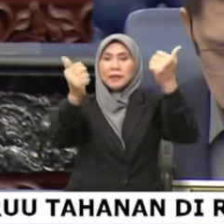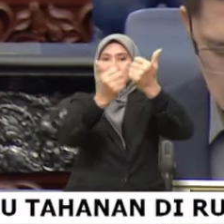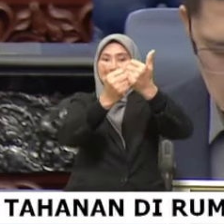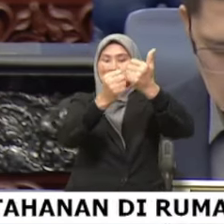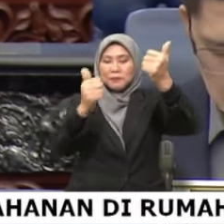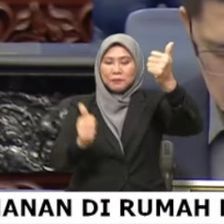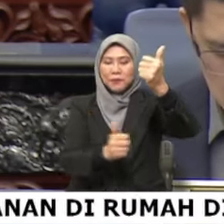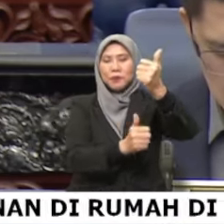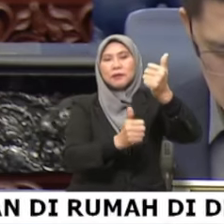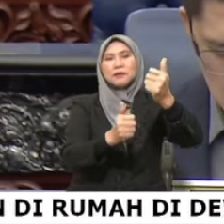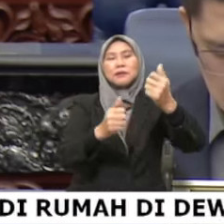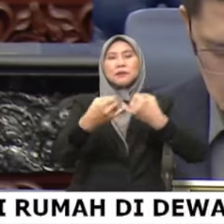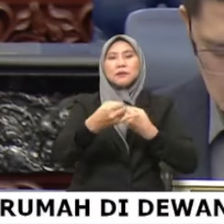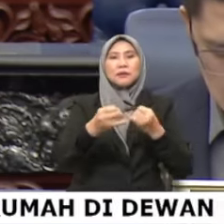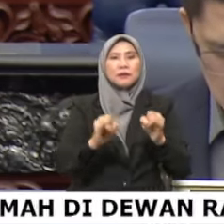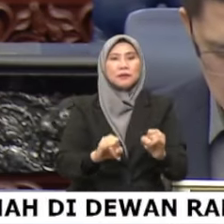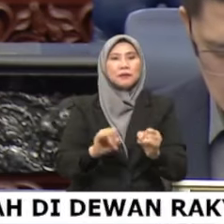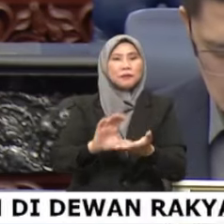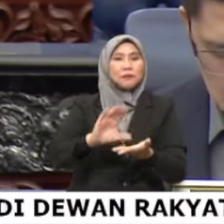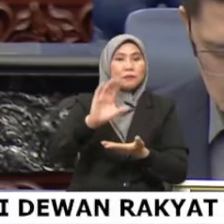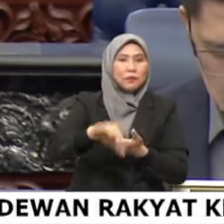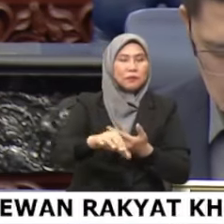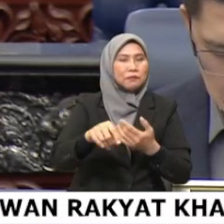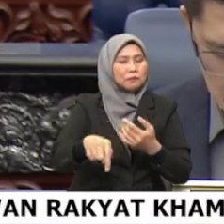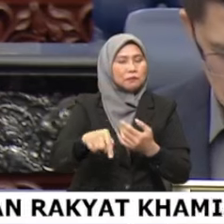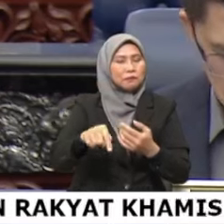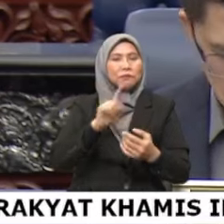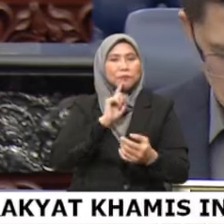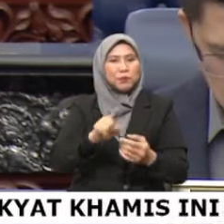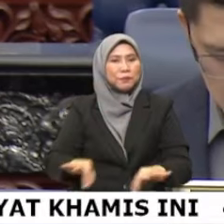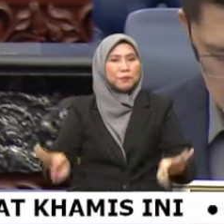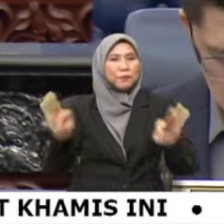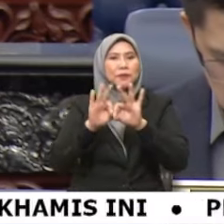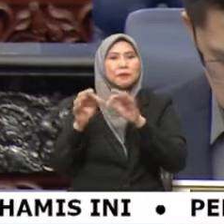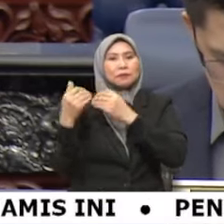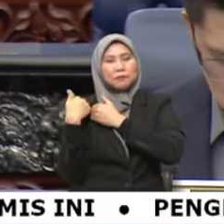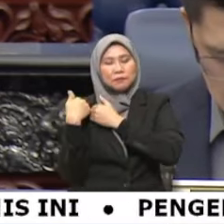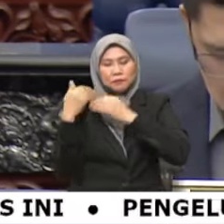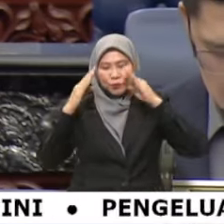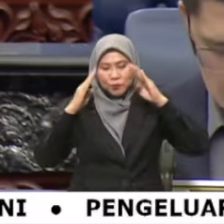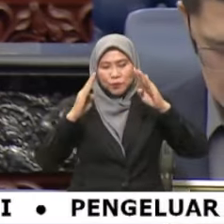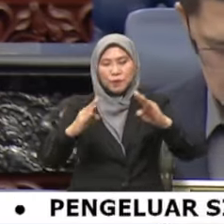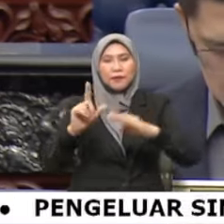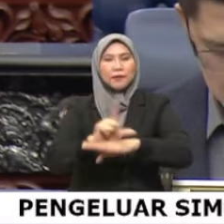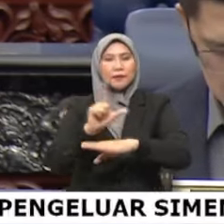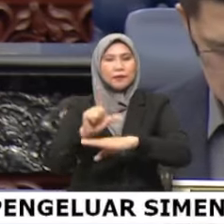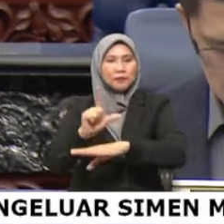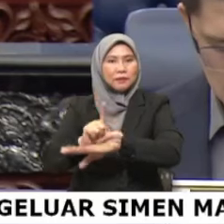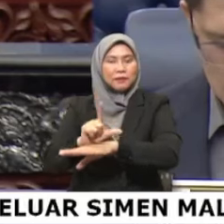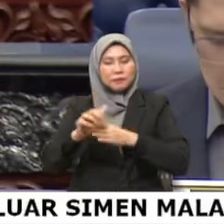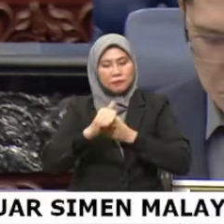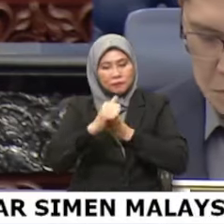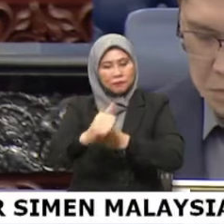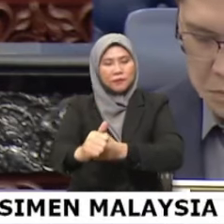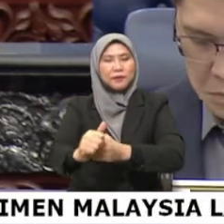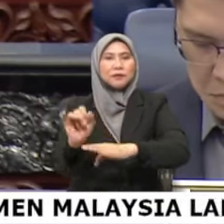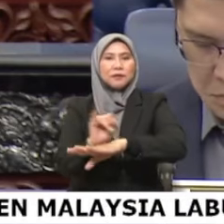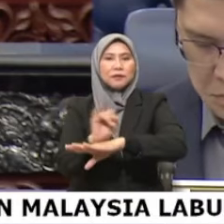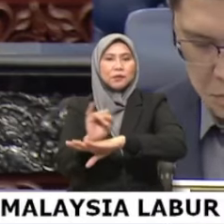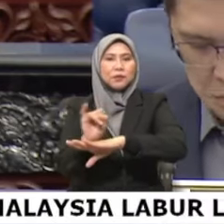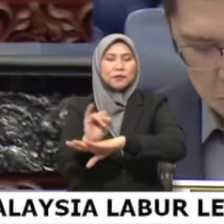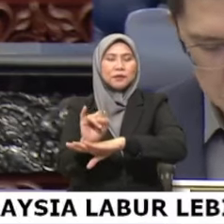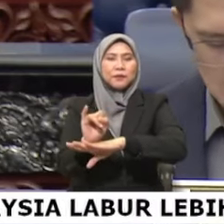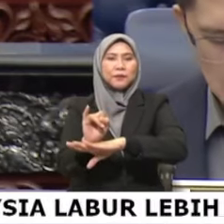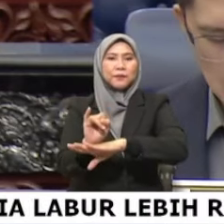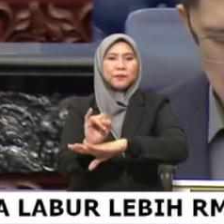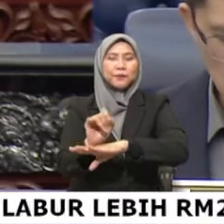Kementerian Pelaburan, Perdagangan dan Industri memainkan peranan penting untuk memberi penumpuan terhadap latihan dan bimbingan industri bagi